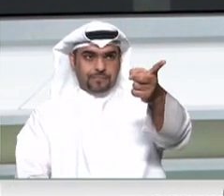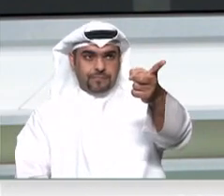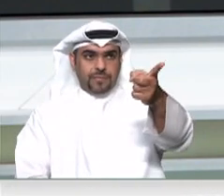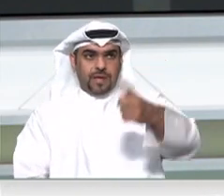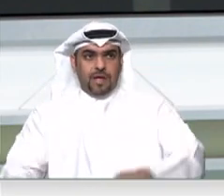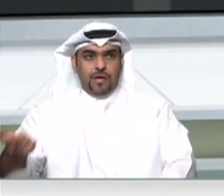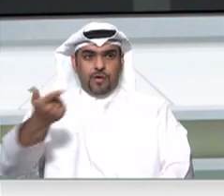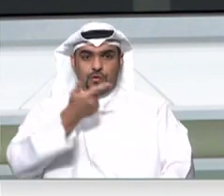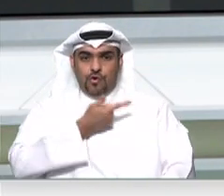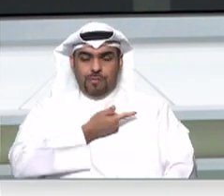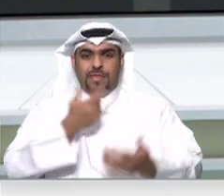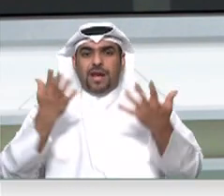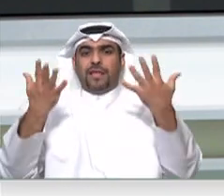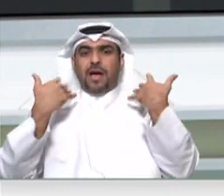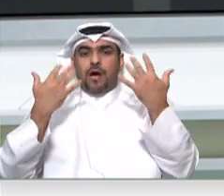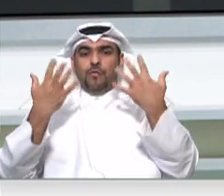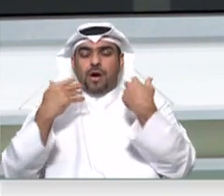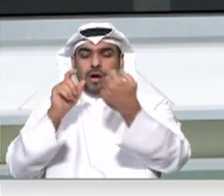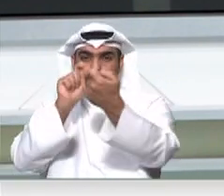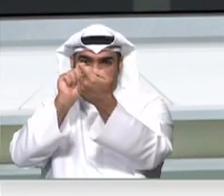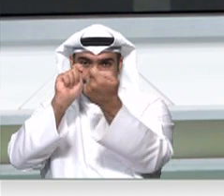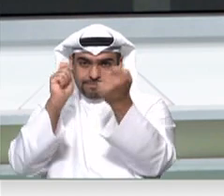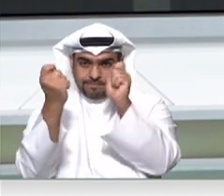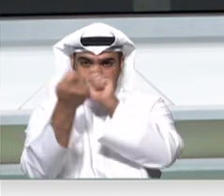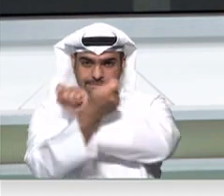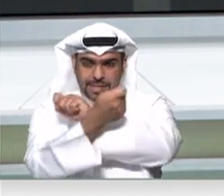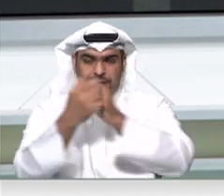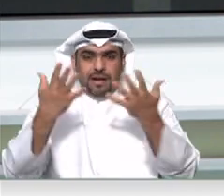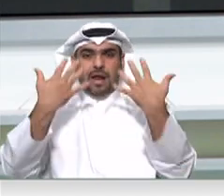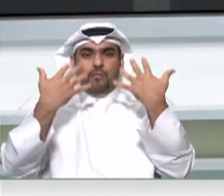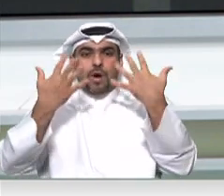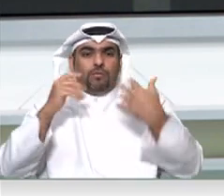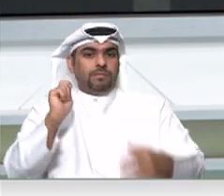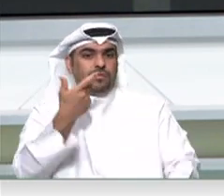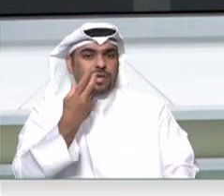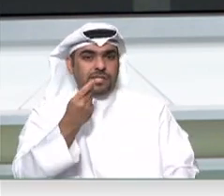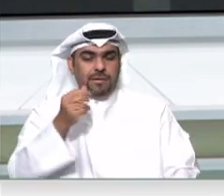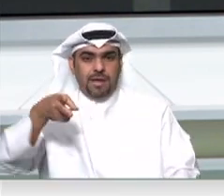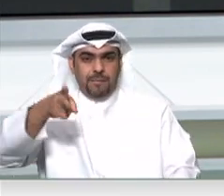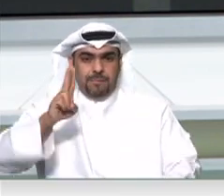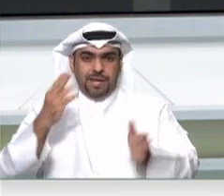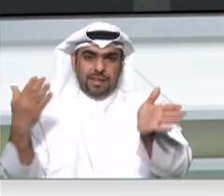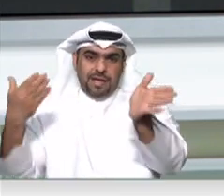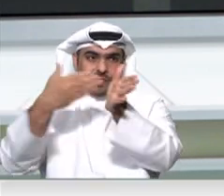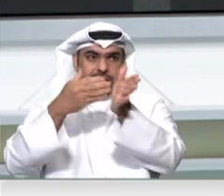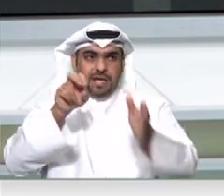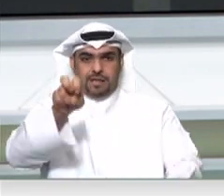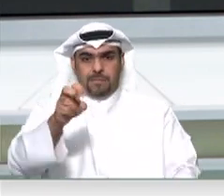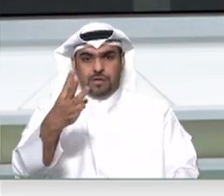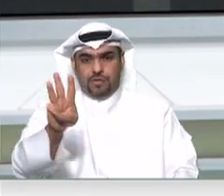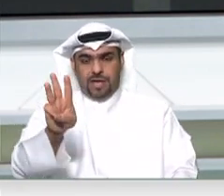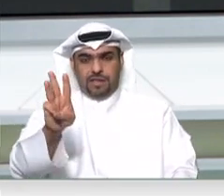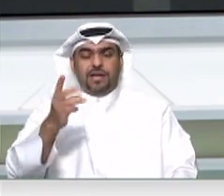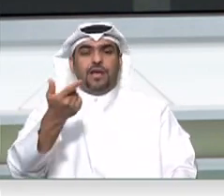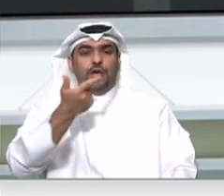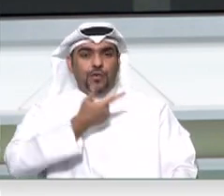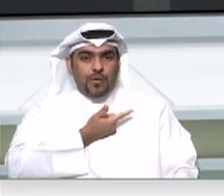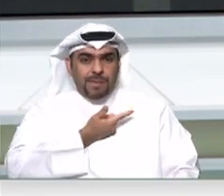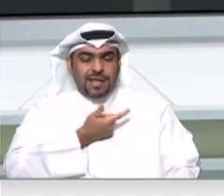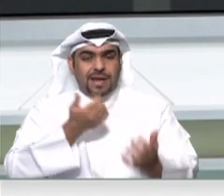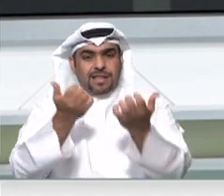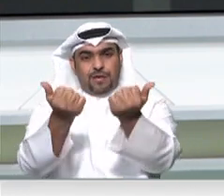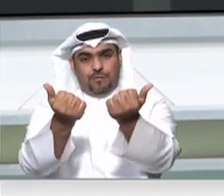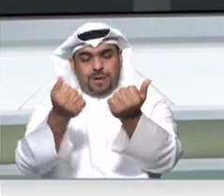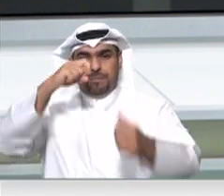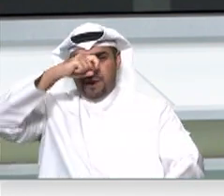غربية خفيفة إلى معتدلة السرعة من 12 إلى 38 كيلومتر في الساعة يومي الثلاثاء والأربعاء.